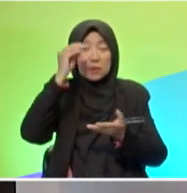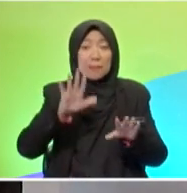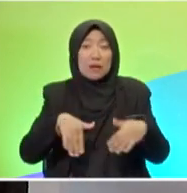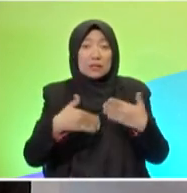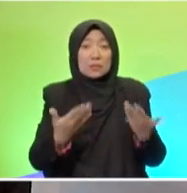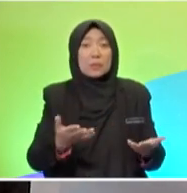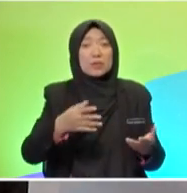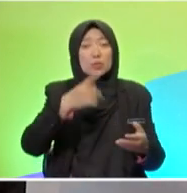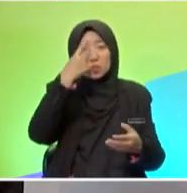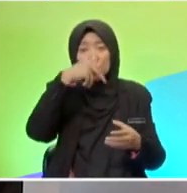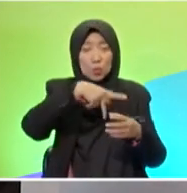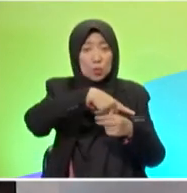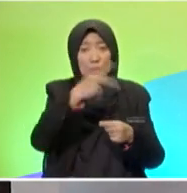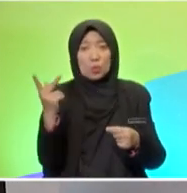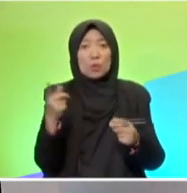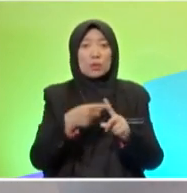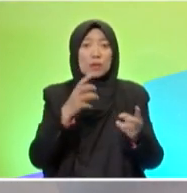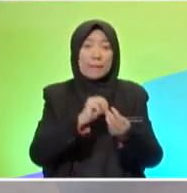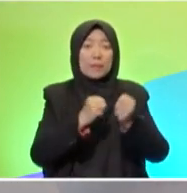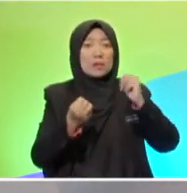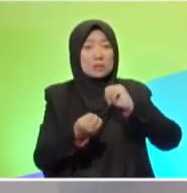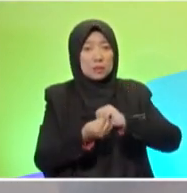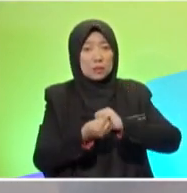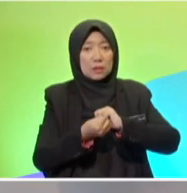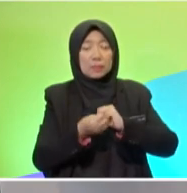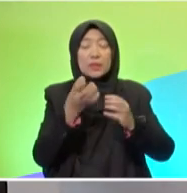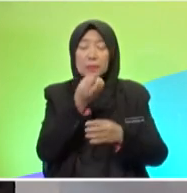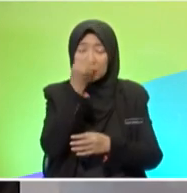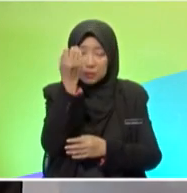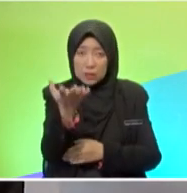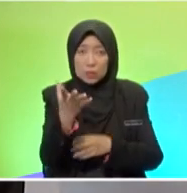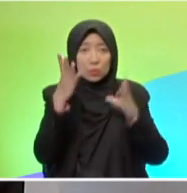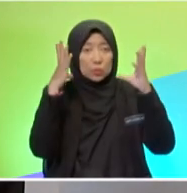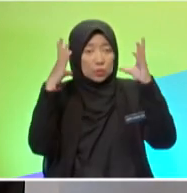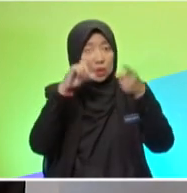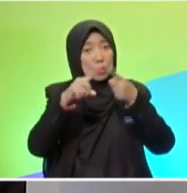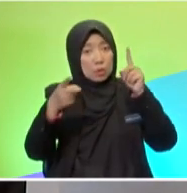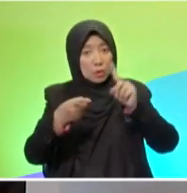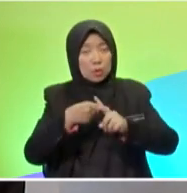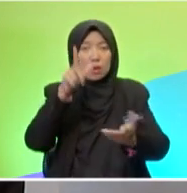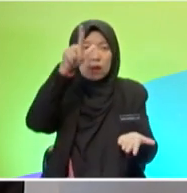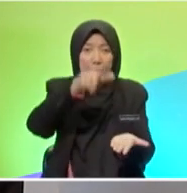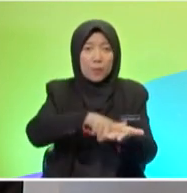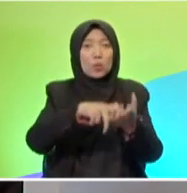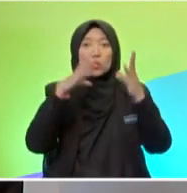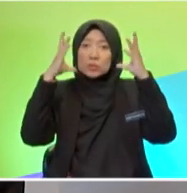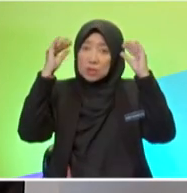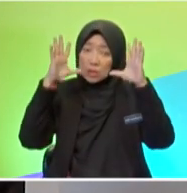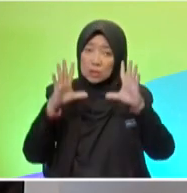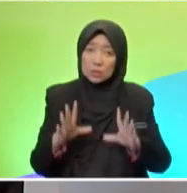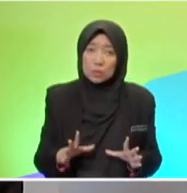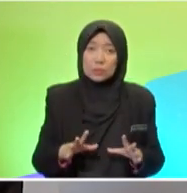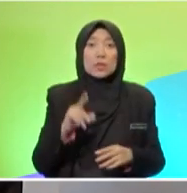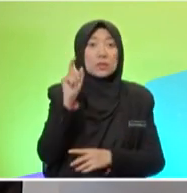kawan-kawan supaya tidak teringatkan masalah yang berlaku laporkan kepada Cikgu tentang masalah yang dilaluinya tapi ingat